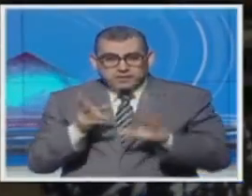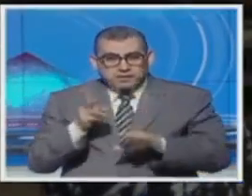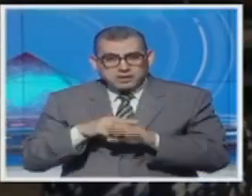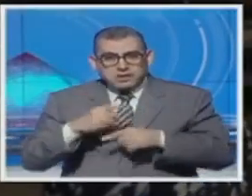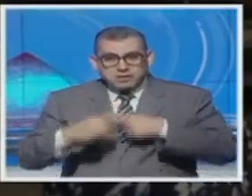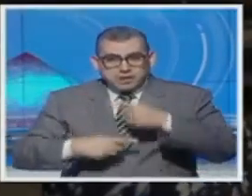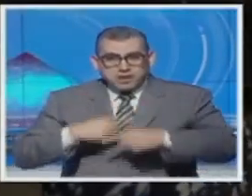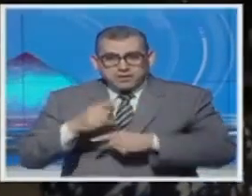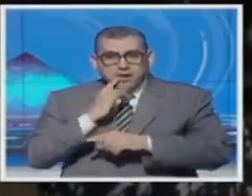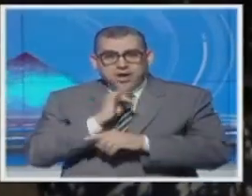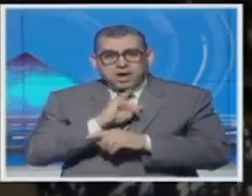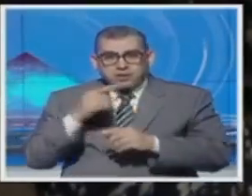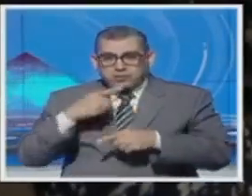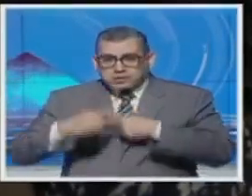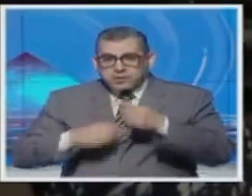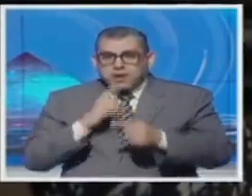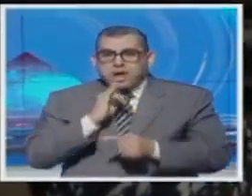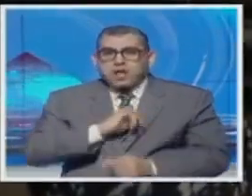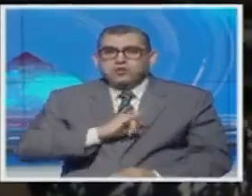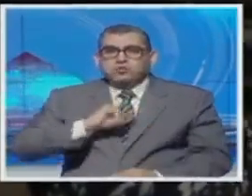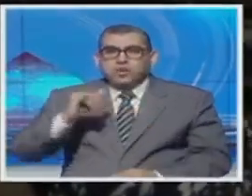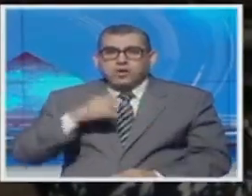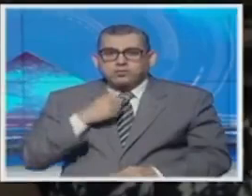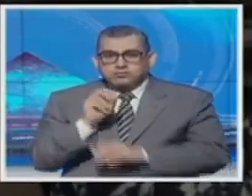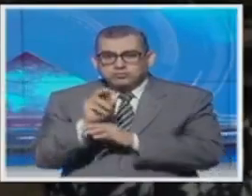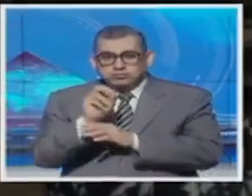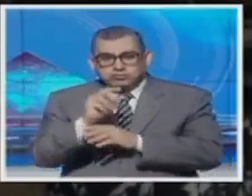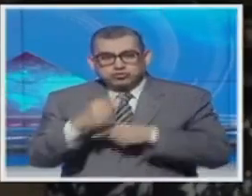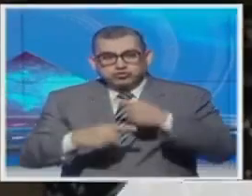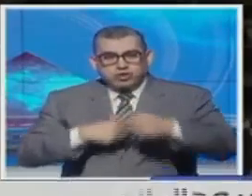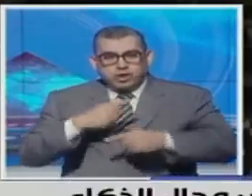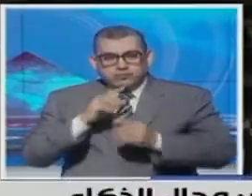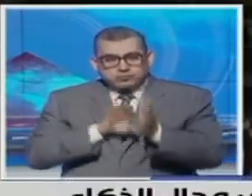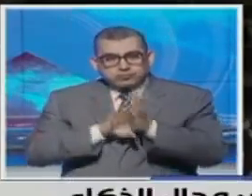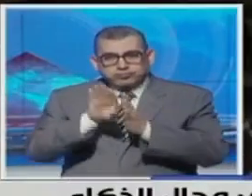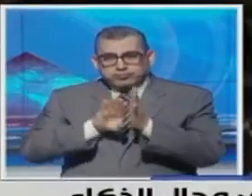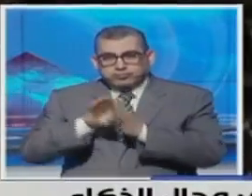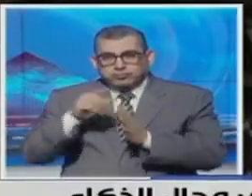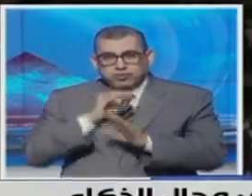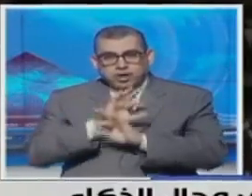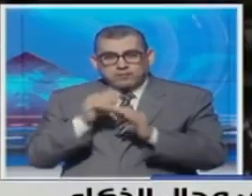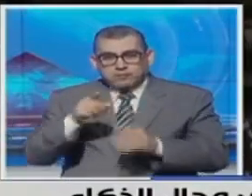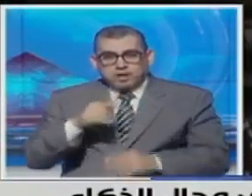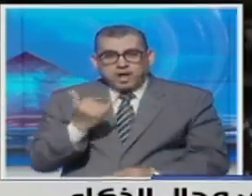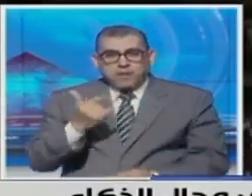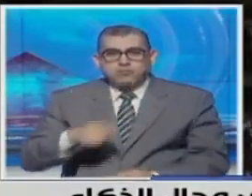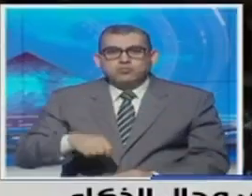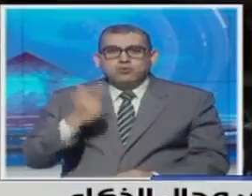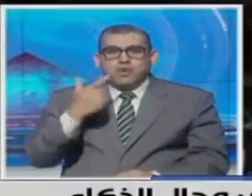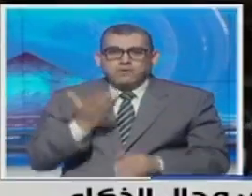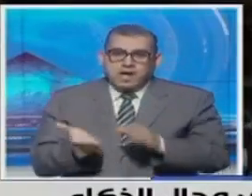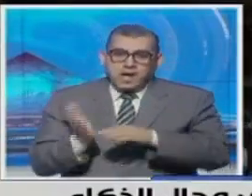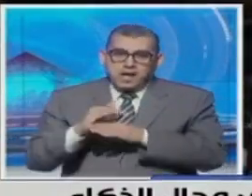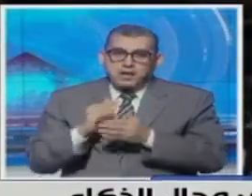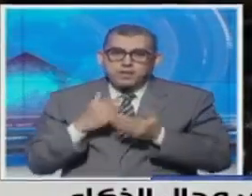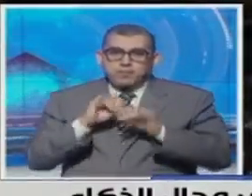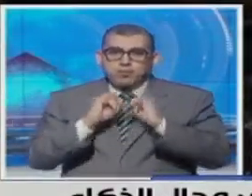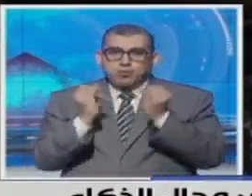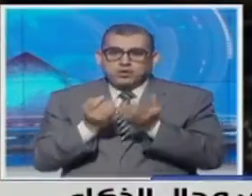دايما بندور على الاستدامة اللي بنعمله عشان يبقى فيه فعلا قيمة مضافة في الآخر للمجتمع.